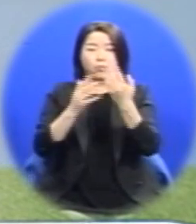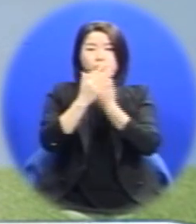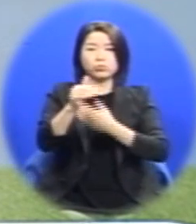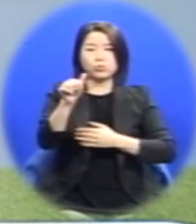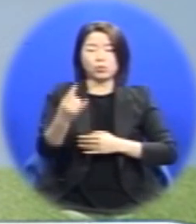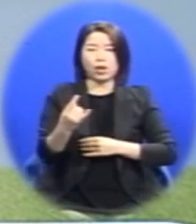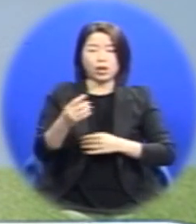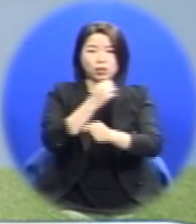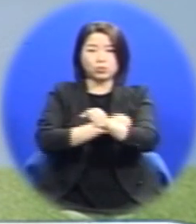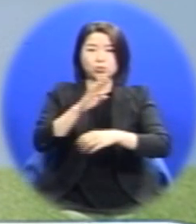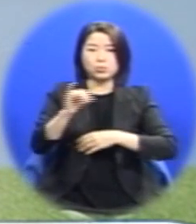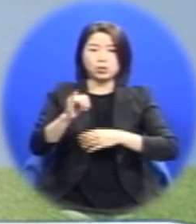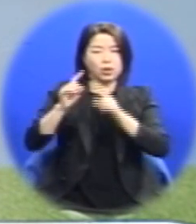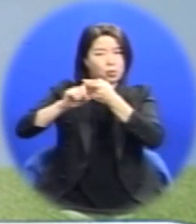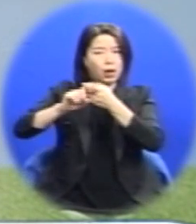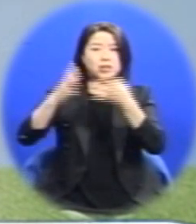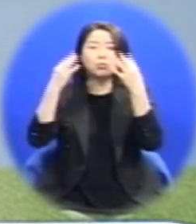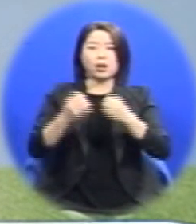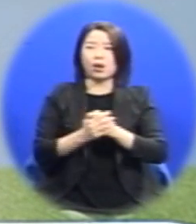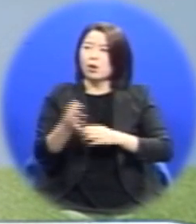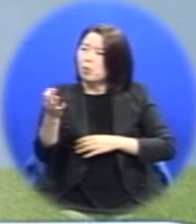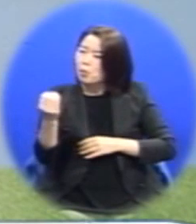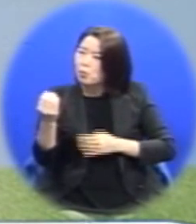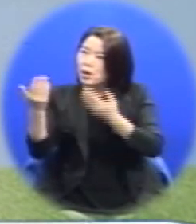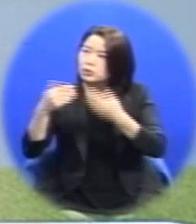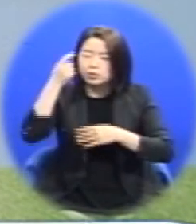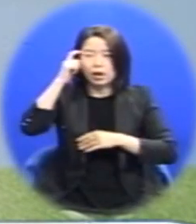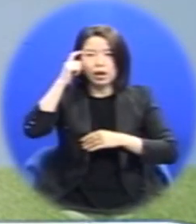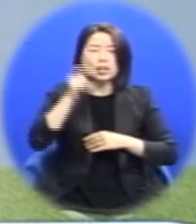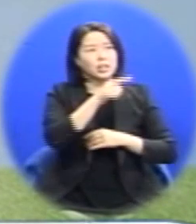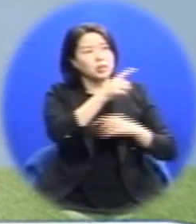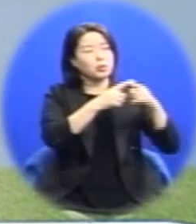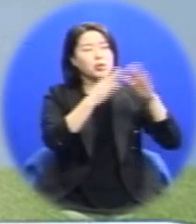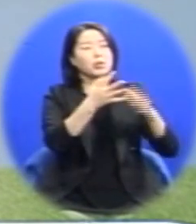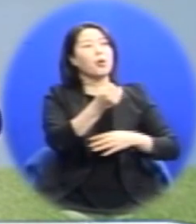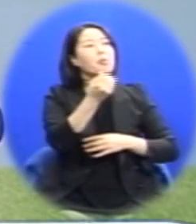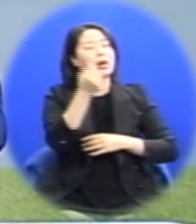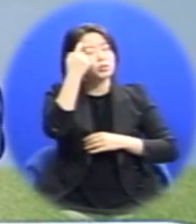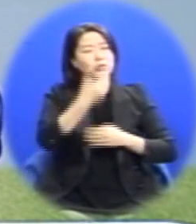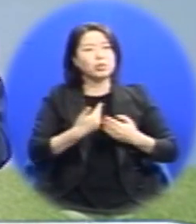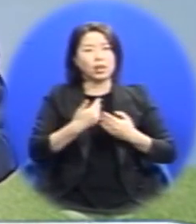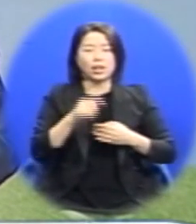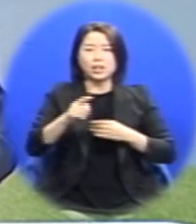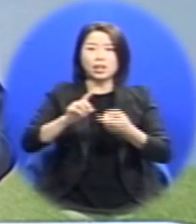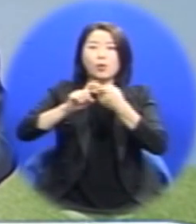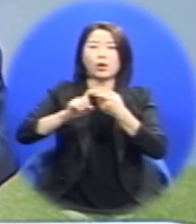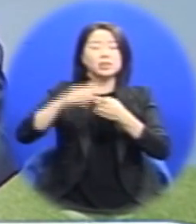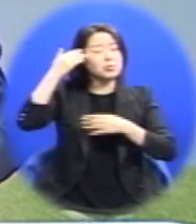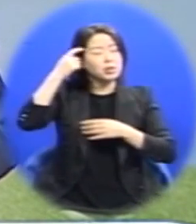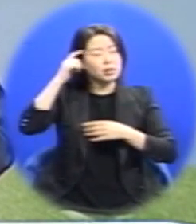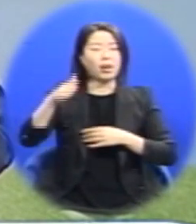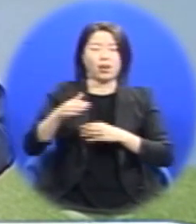사례비 관심이 많아졌어요. 얼마 줄까? 이 교회에서는 또 얼마 줄까? 자꾸 그게 관심이 가는